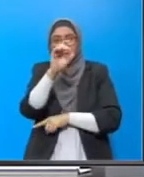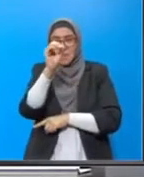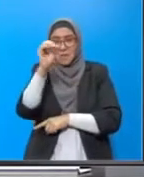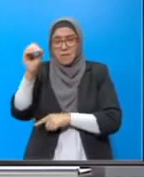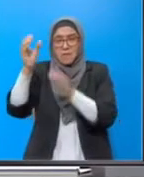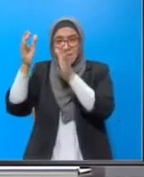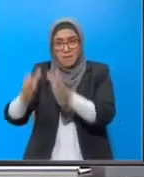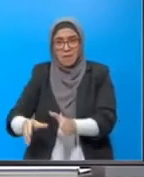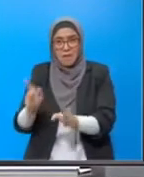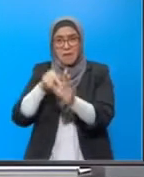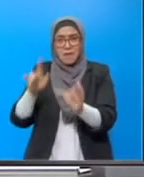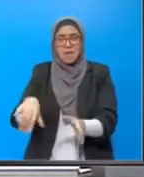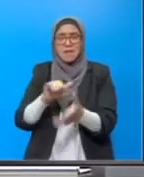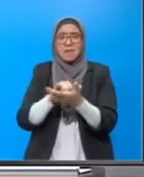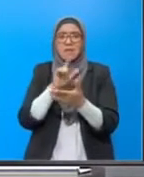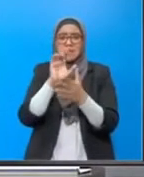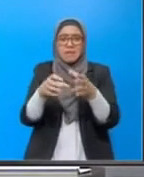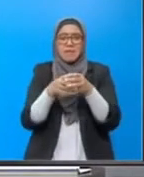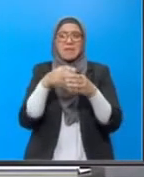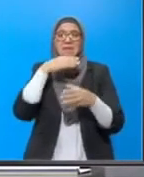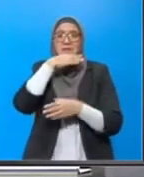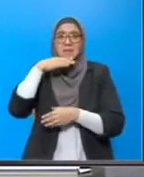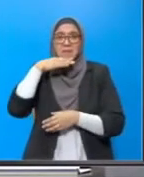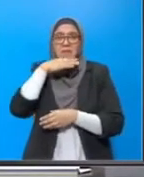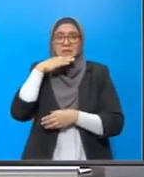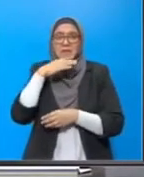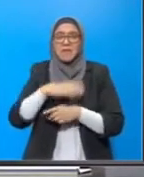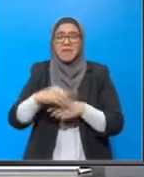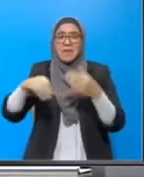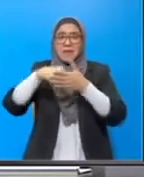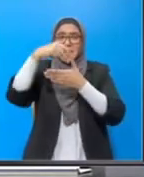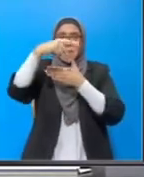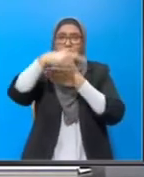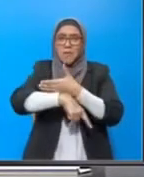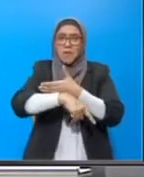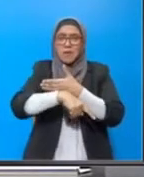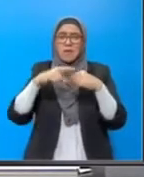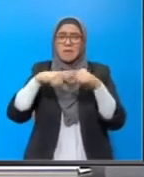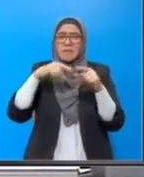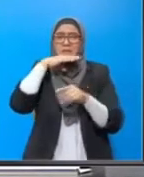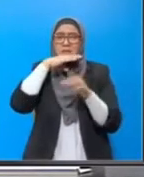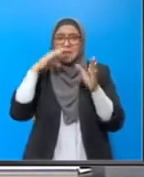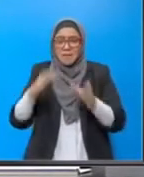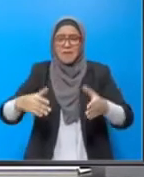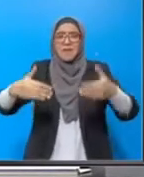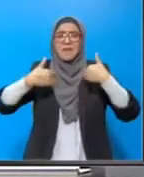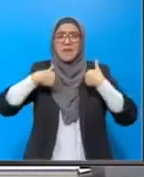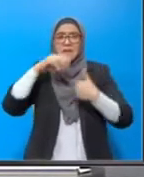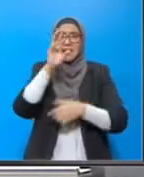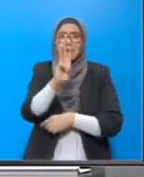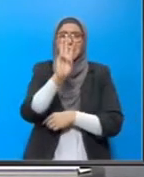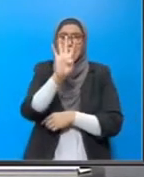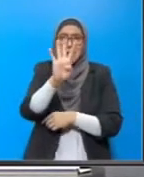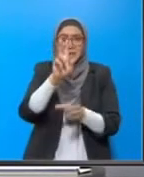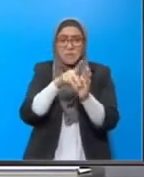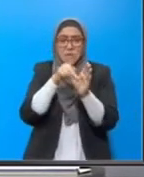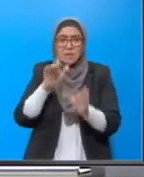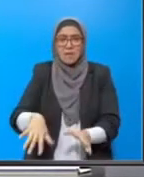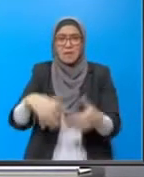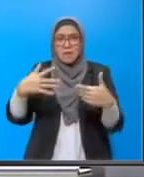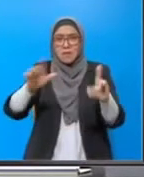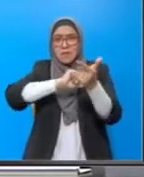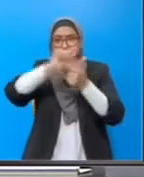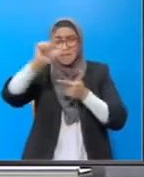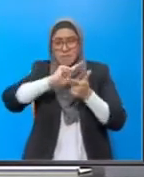bliar mereka dalam program Agro pemuda itu sudah terdapat 64 peserta yang telah diluluskan dalam sektor